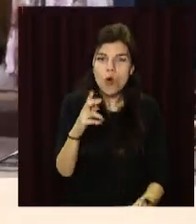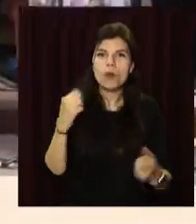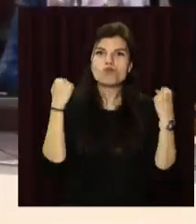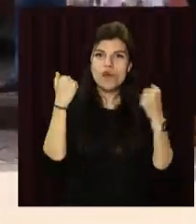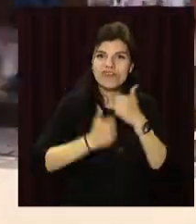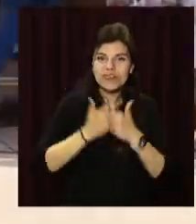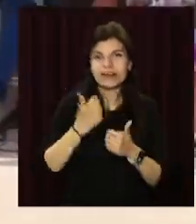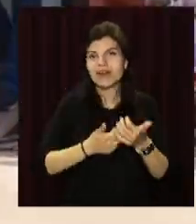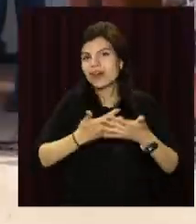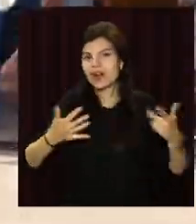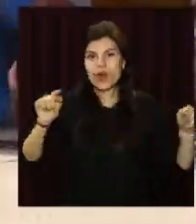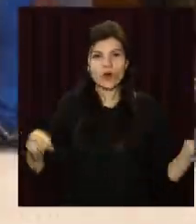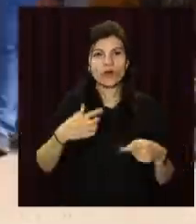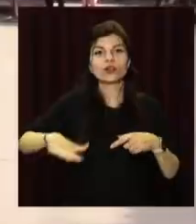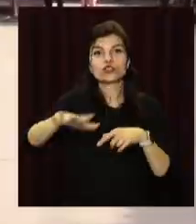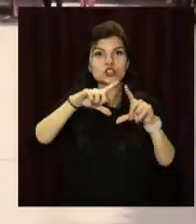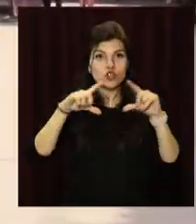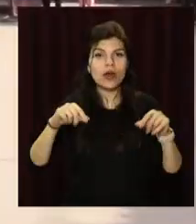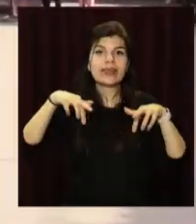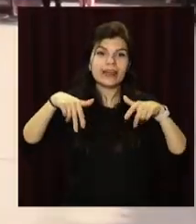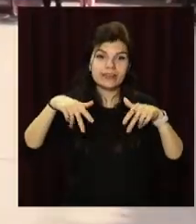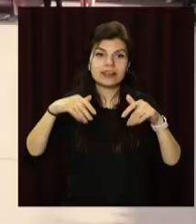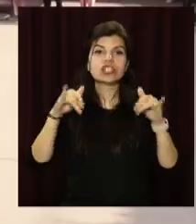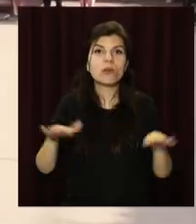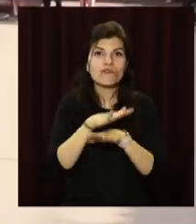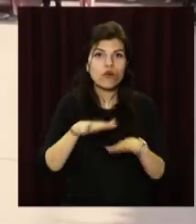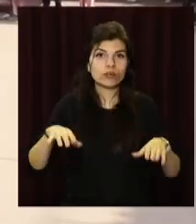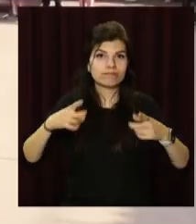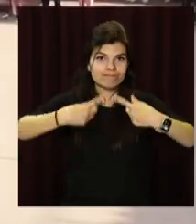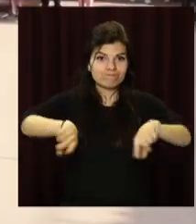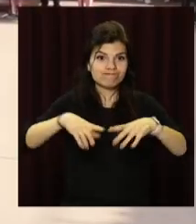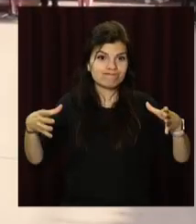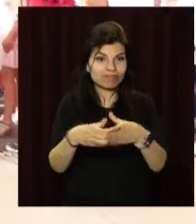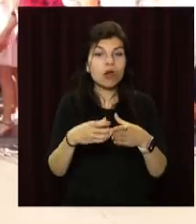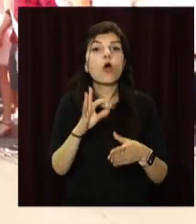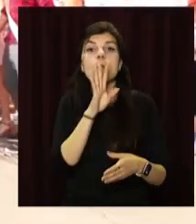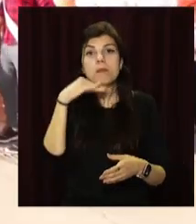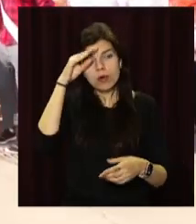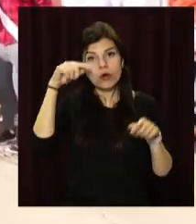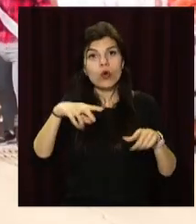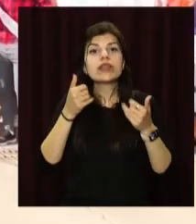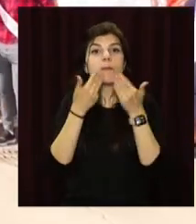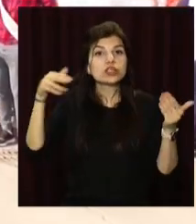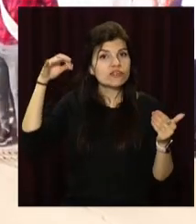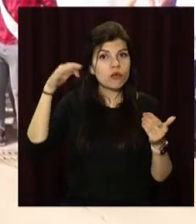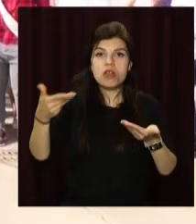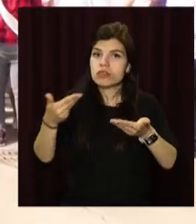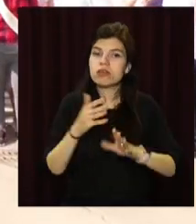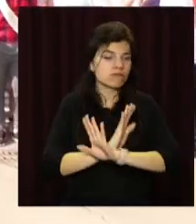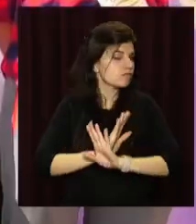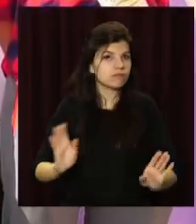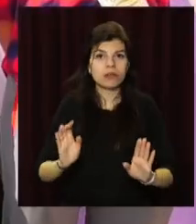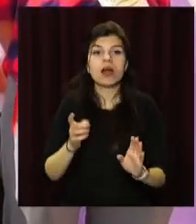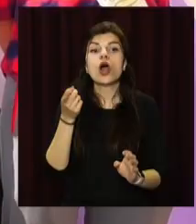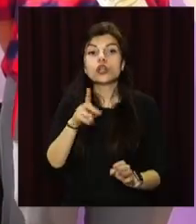квести, а ще організують на шкільній території танцювальні та співочі майданчики. Батьків, щоправда, цього року на останній дзвоник не запрошують.